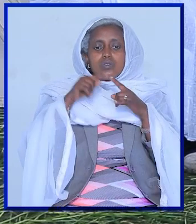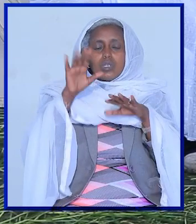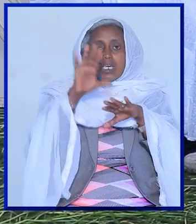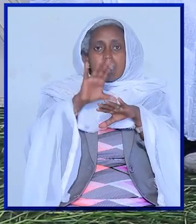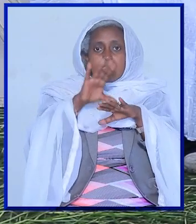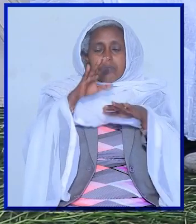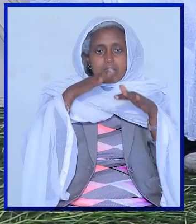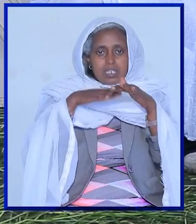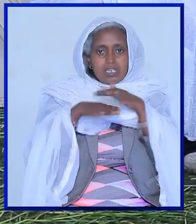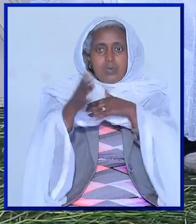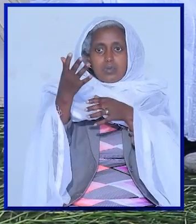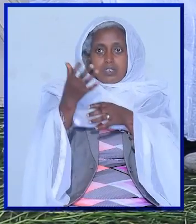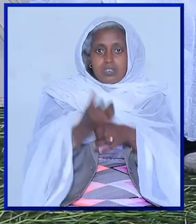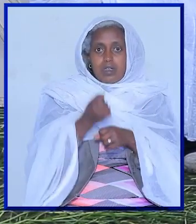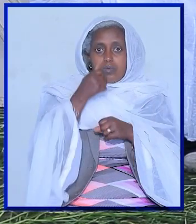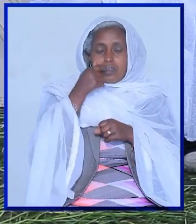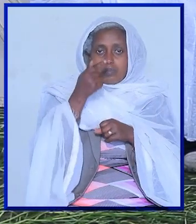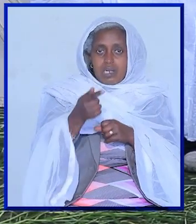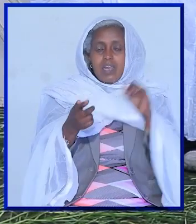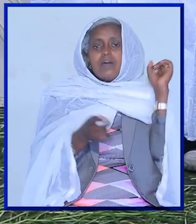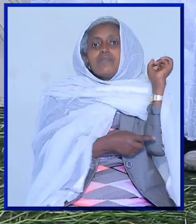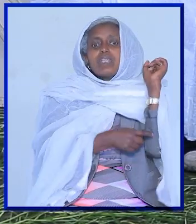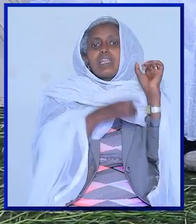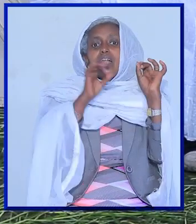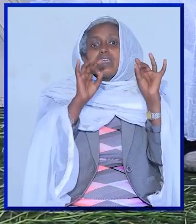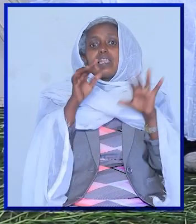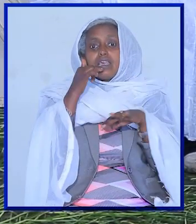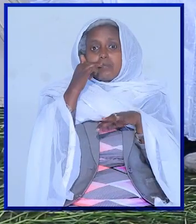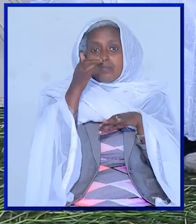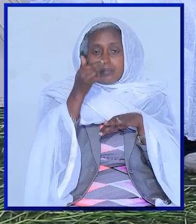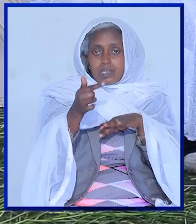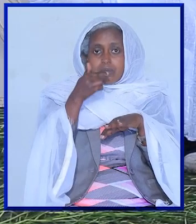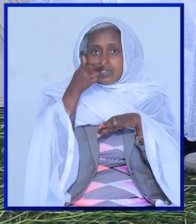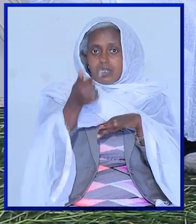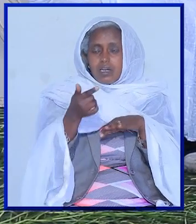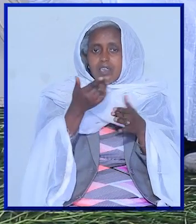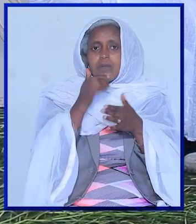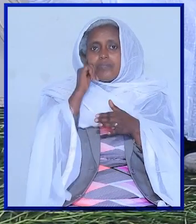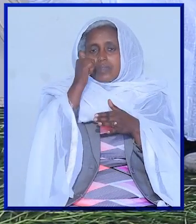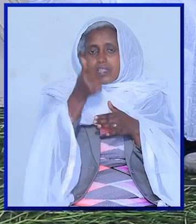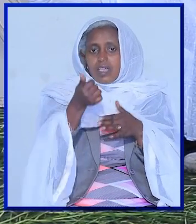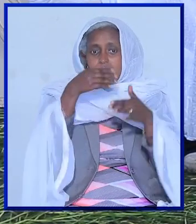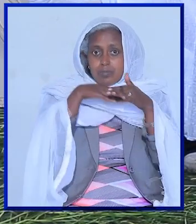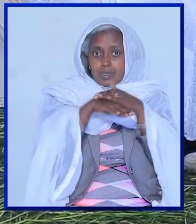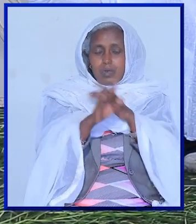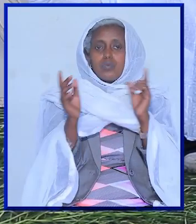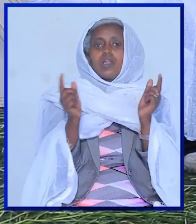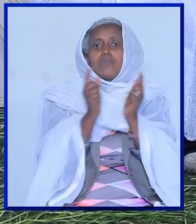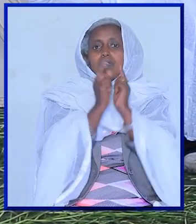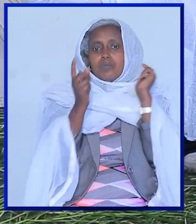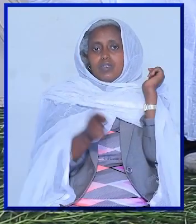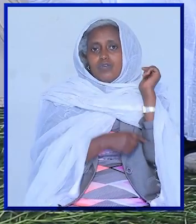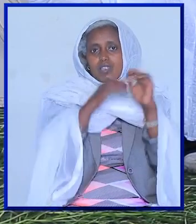እንዲገቡ እንዲሳቡልን ብለን ፈተና የለም ብለን ብንናገር ነገ ቢገቡ ለሚገጥማቸው ፈተና